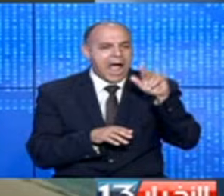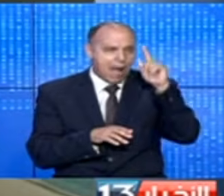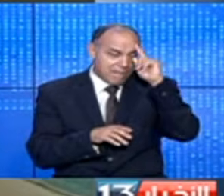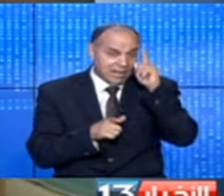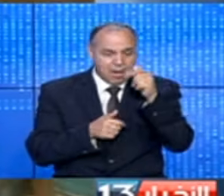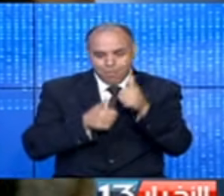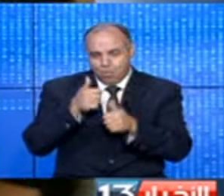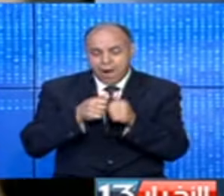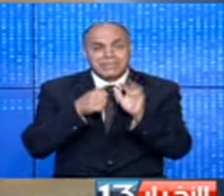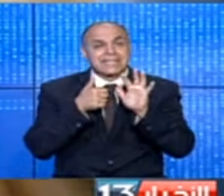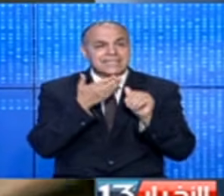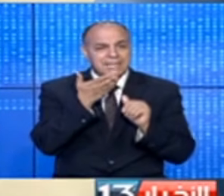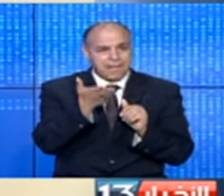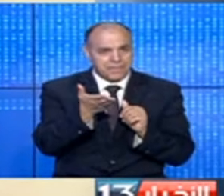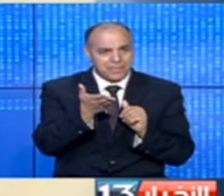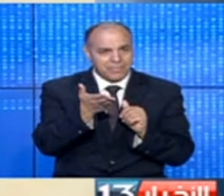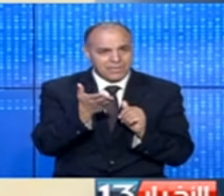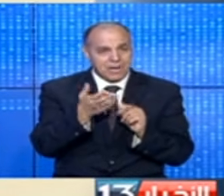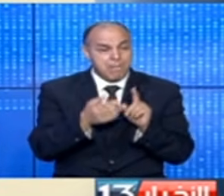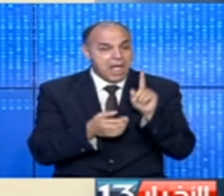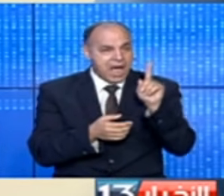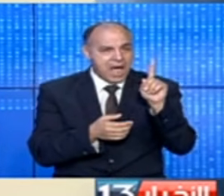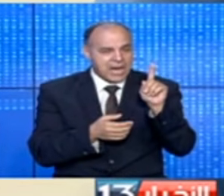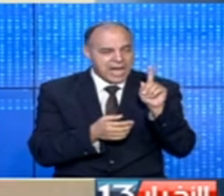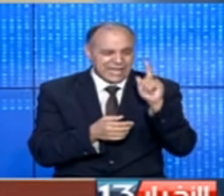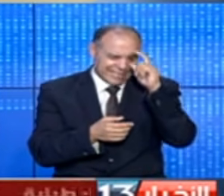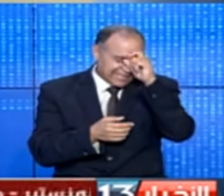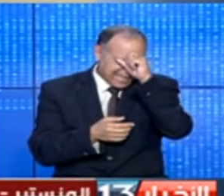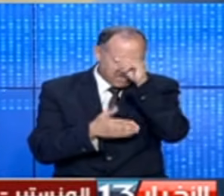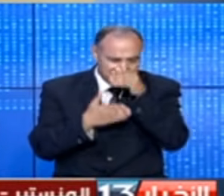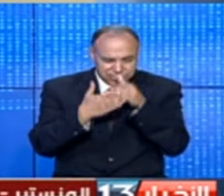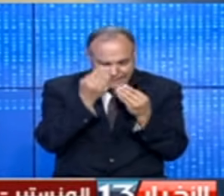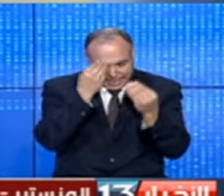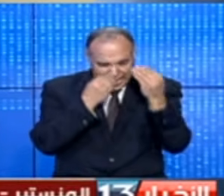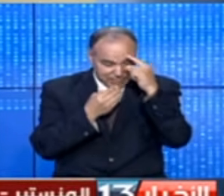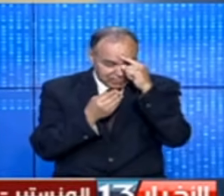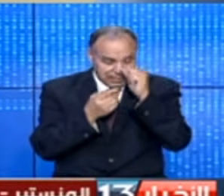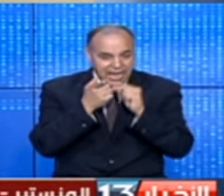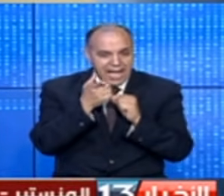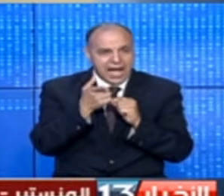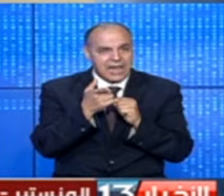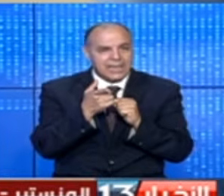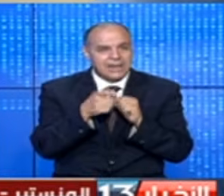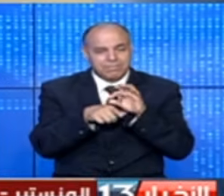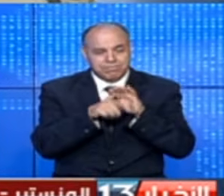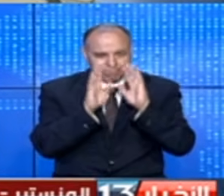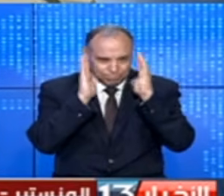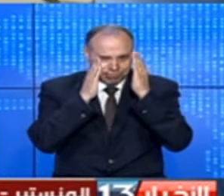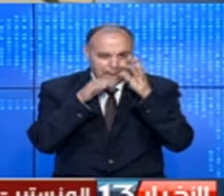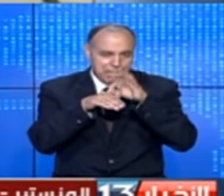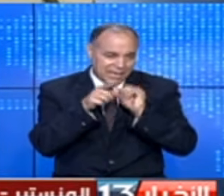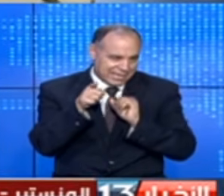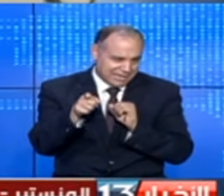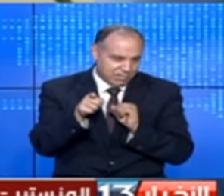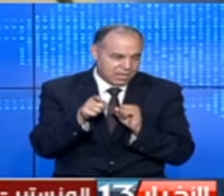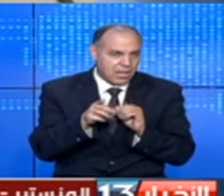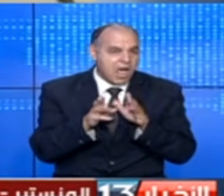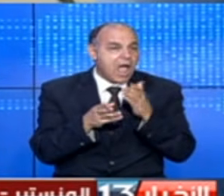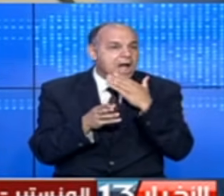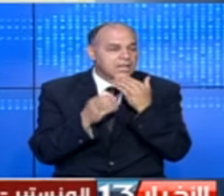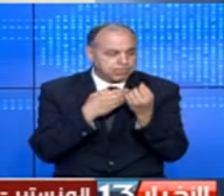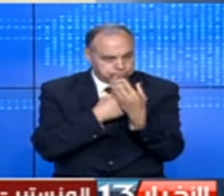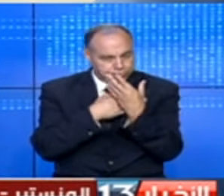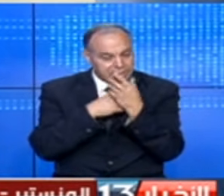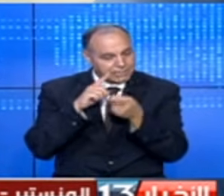يجتاز مناظرة السيزيام، مع أنه يشكو صعوبات في التعلم جراء طيف التوحد، حيث تلقى